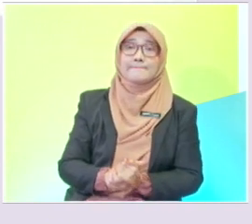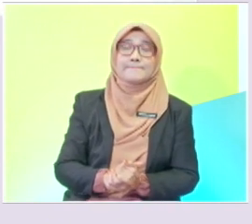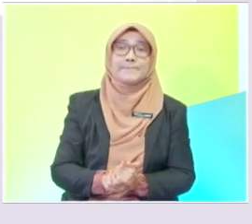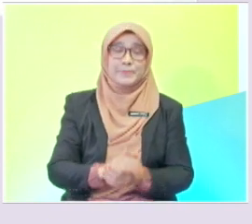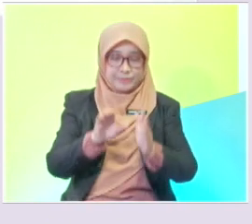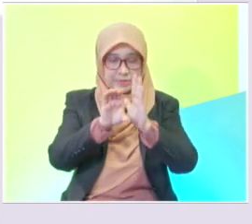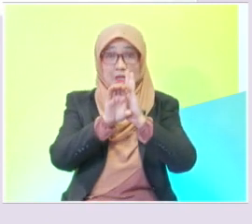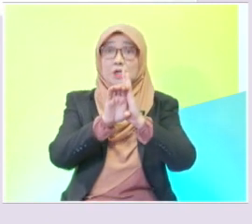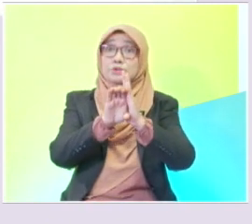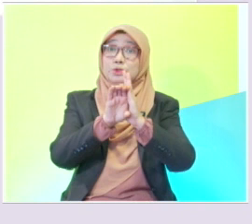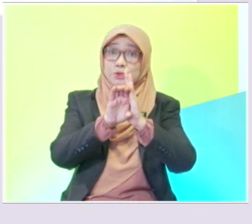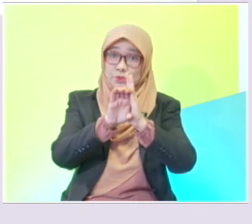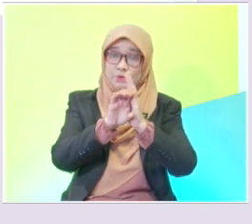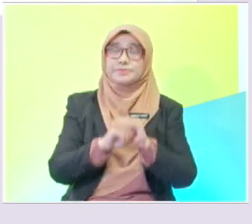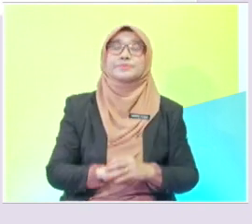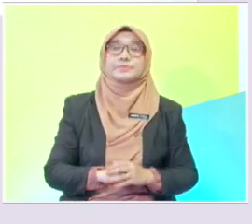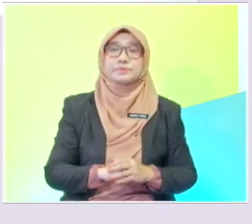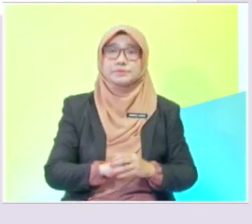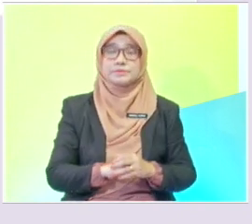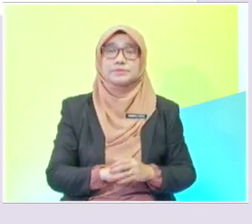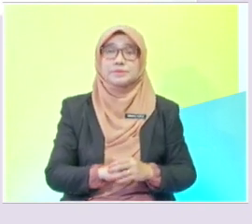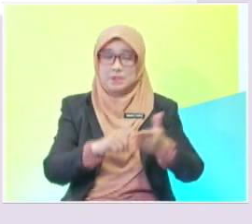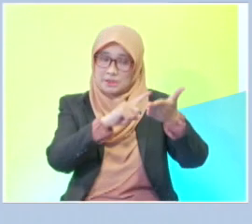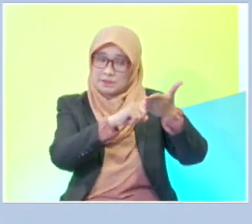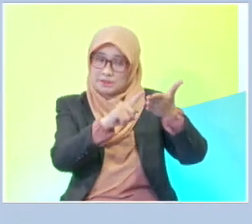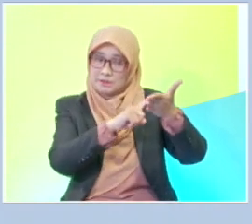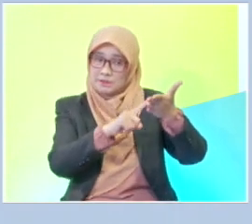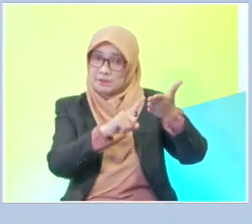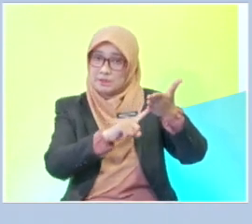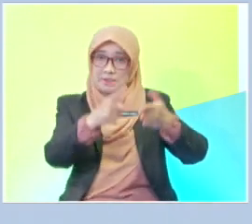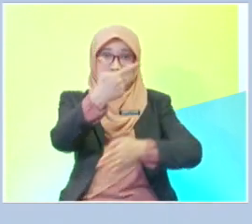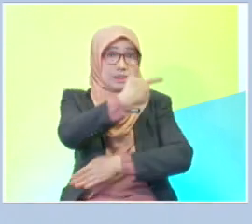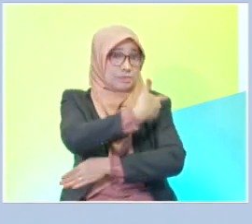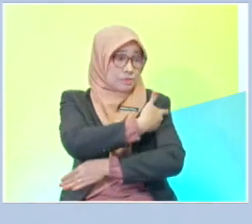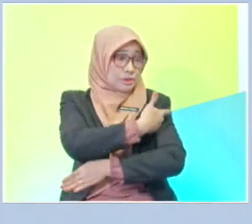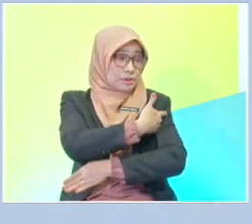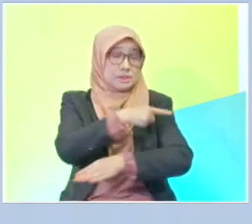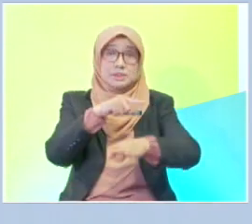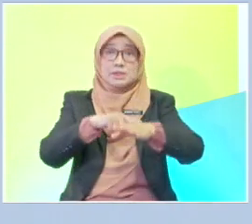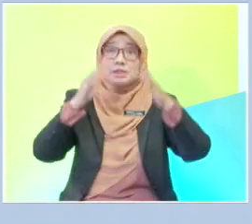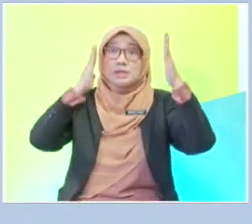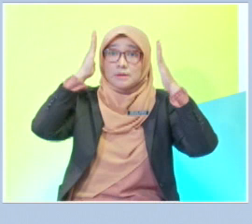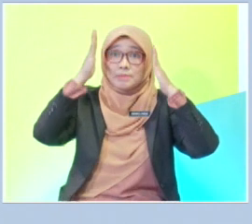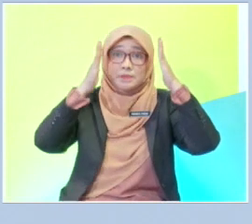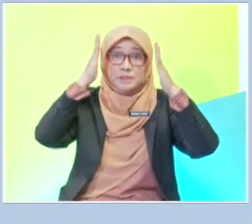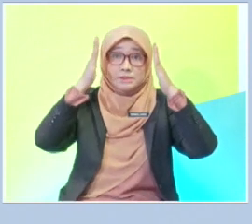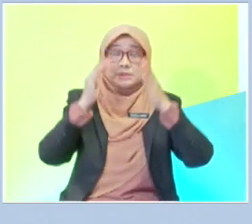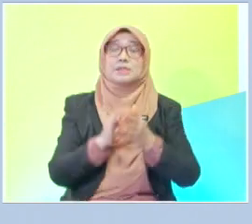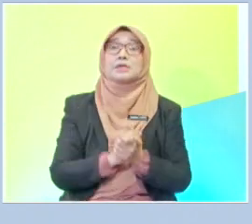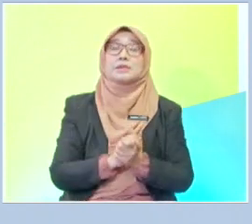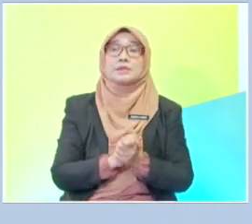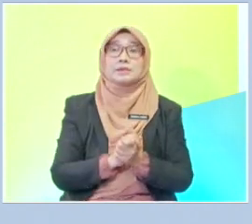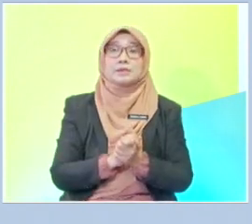senarai imunisasi yang terdapat di Malaysia. Okey, secara lebih jelas lagi kita lihat ini adalah